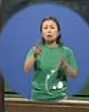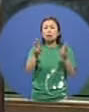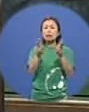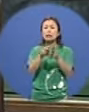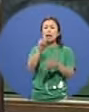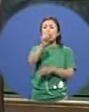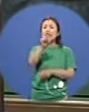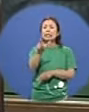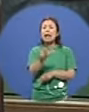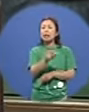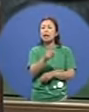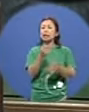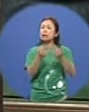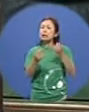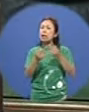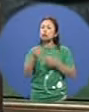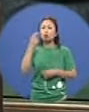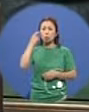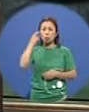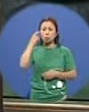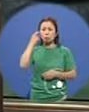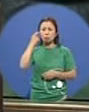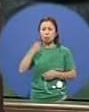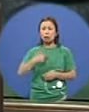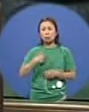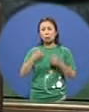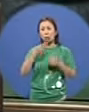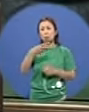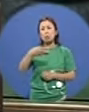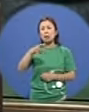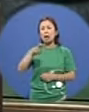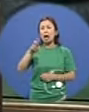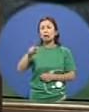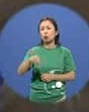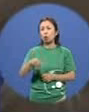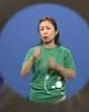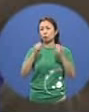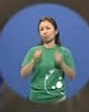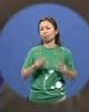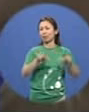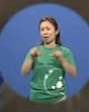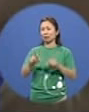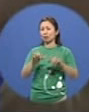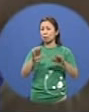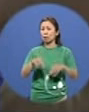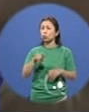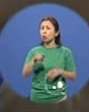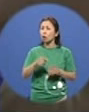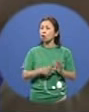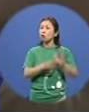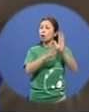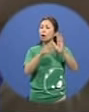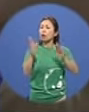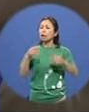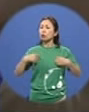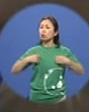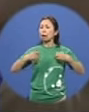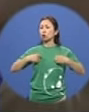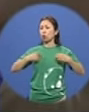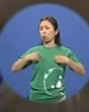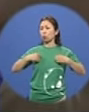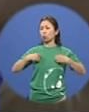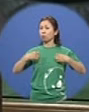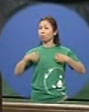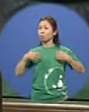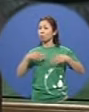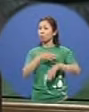ええでえミラロンで有名なのはねファッション産業なんですあはいそういう企業は有名なんだけどそれで終わりかというと実